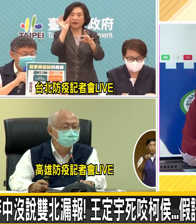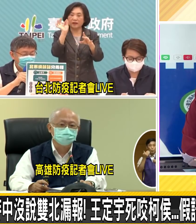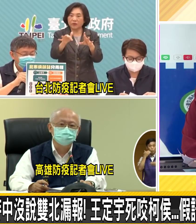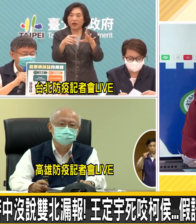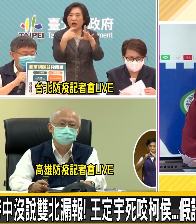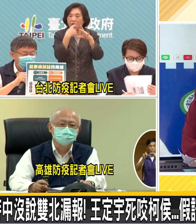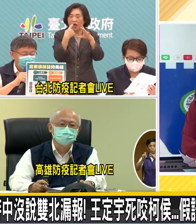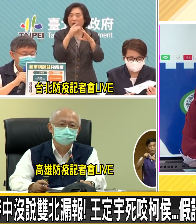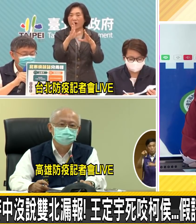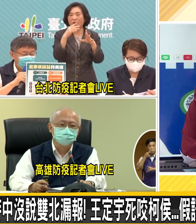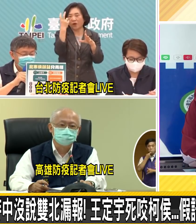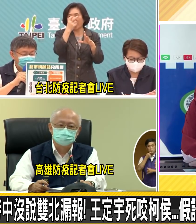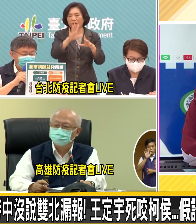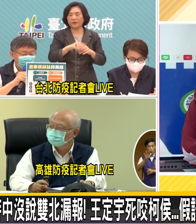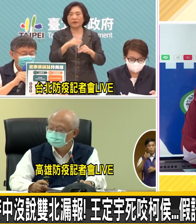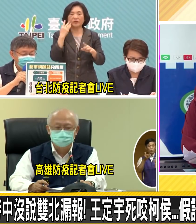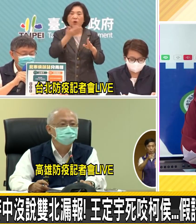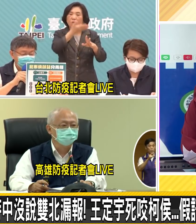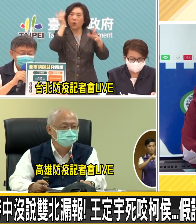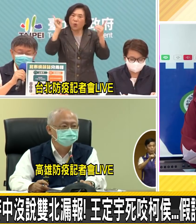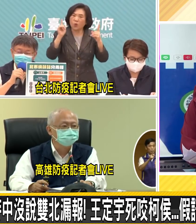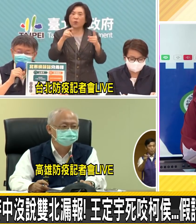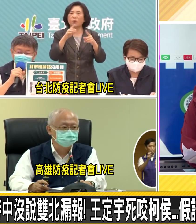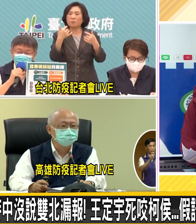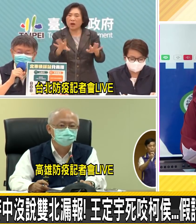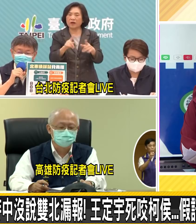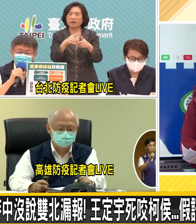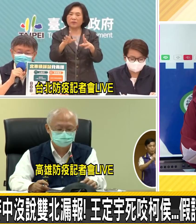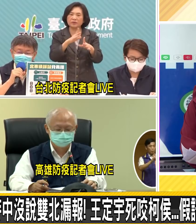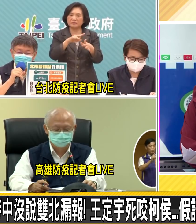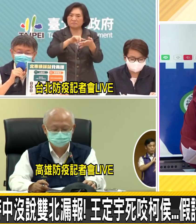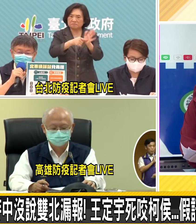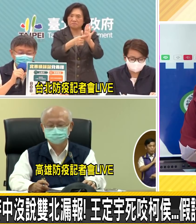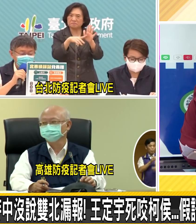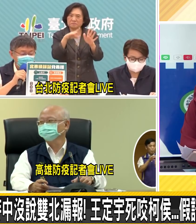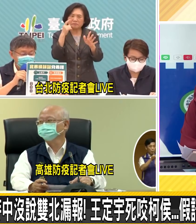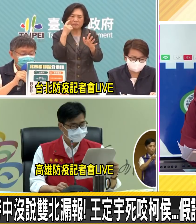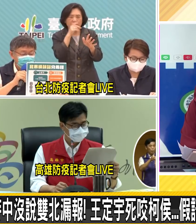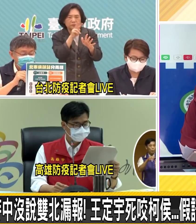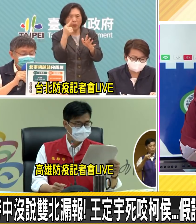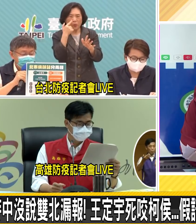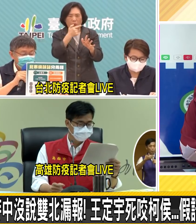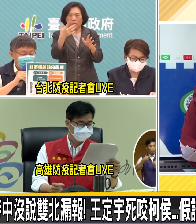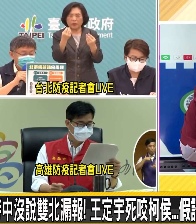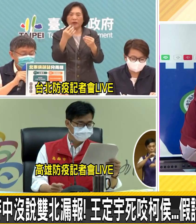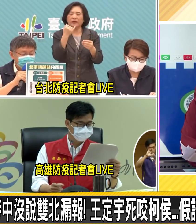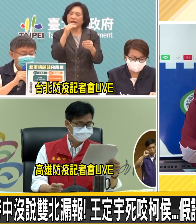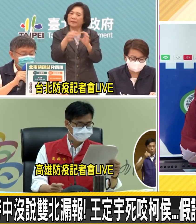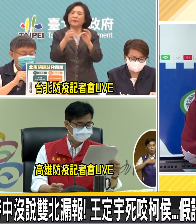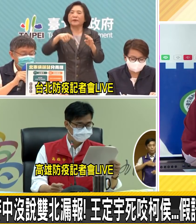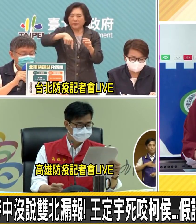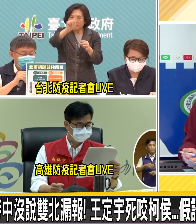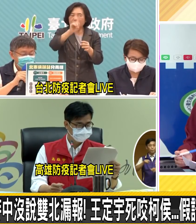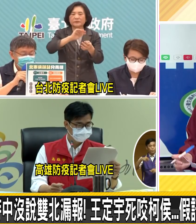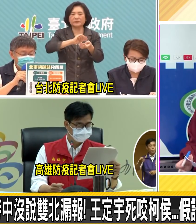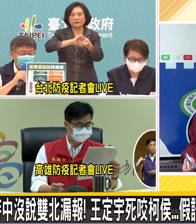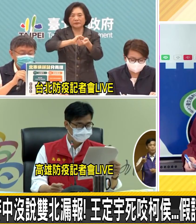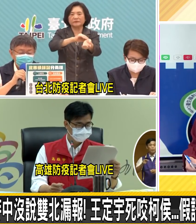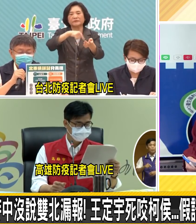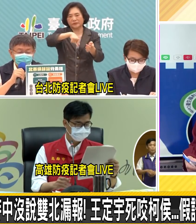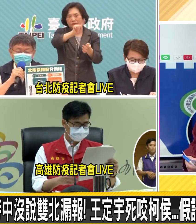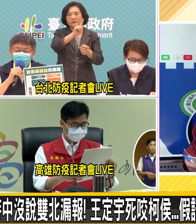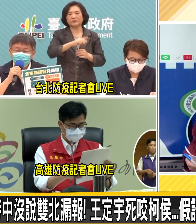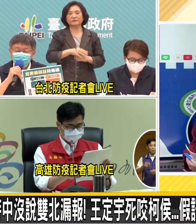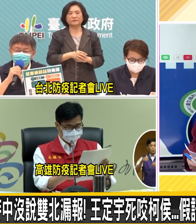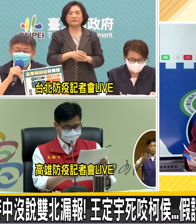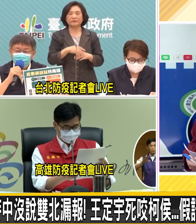央。所以你最后把这件事情透过林静怡、透过王定宇跟一堆的绿营侧翼的粉专，去把它变成是双北盖牌，我觉